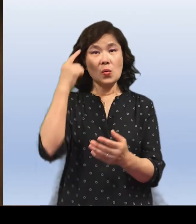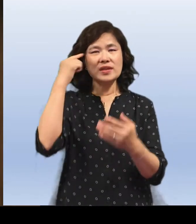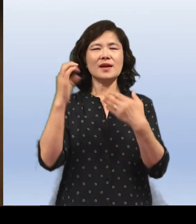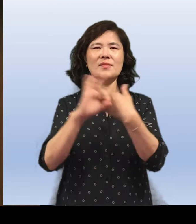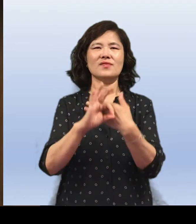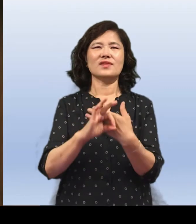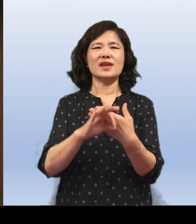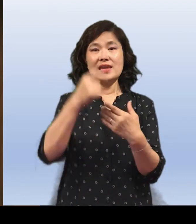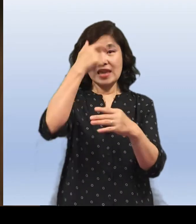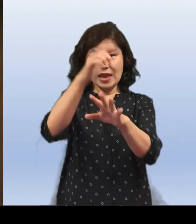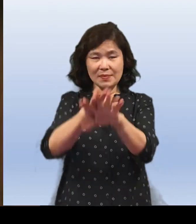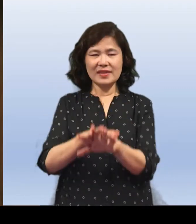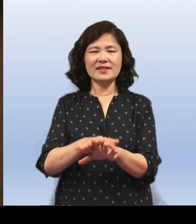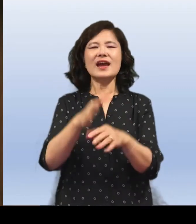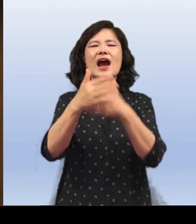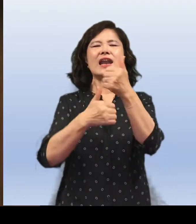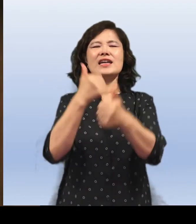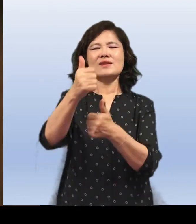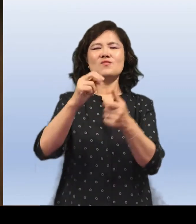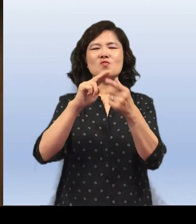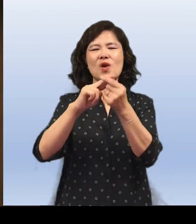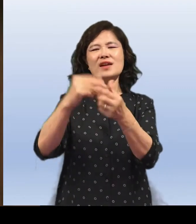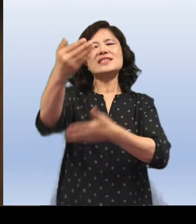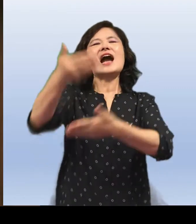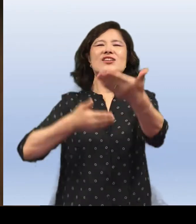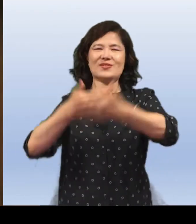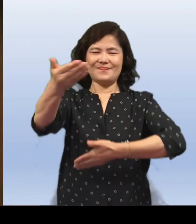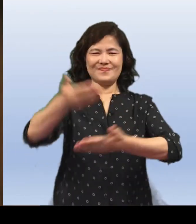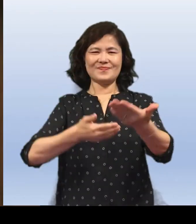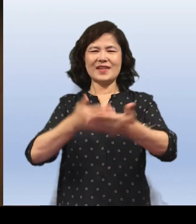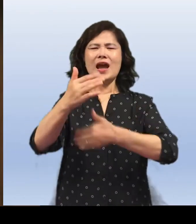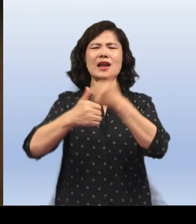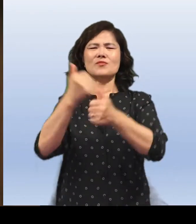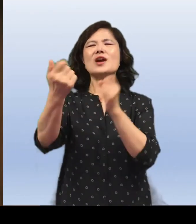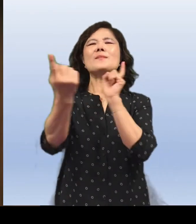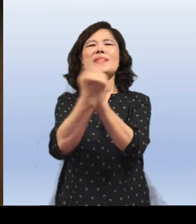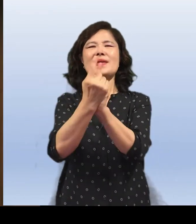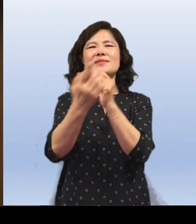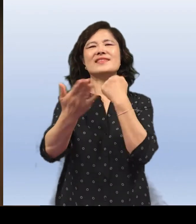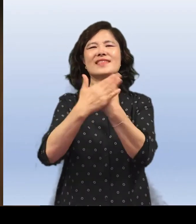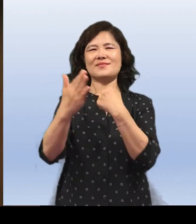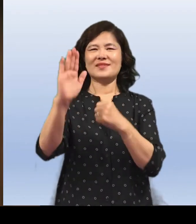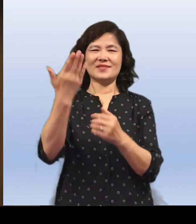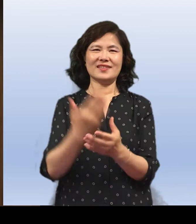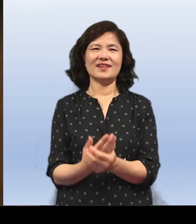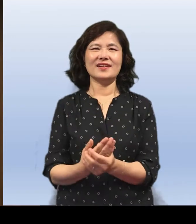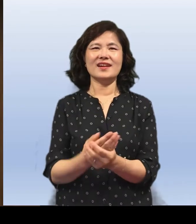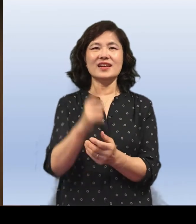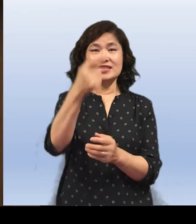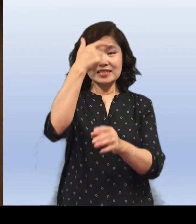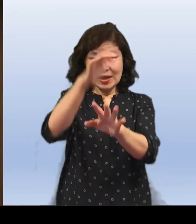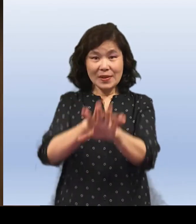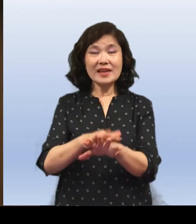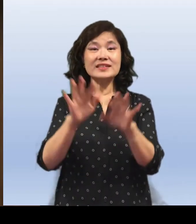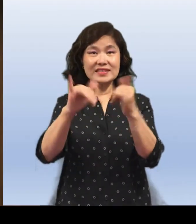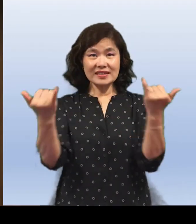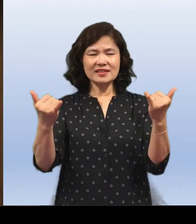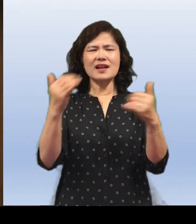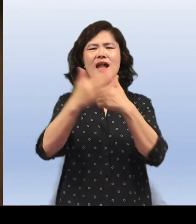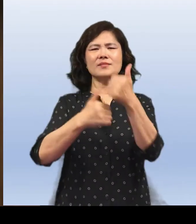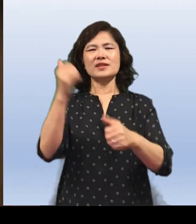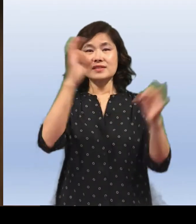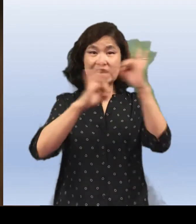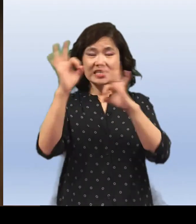왜냐하면 예배는 하나님과 사귐이며 하나님과의 만남이 있기 때문입니다. 그리고 그 예배하는 자들을